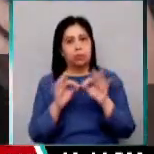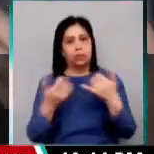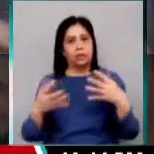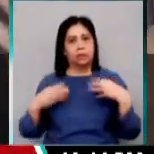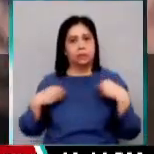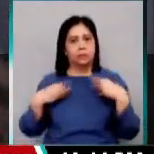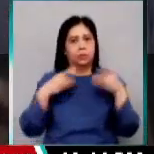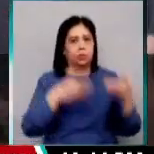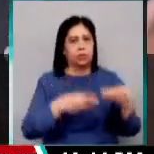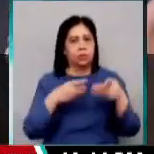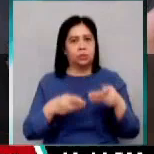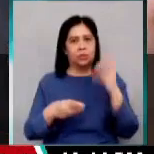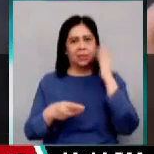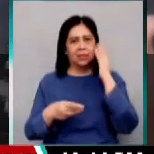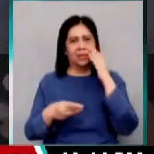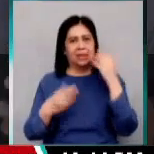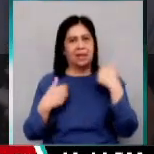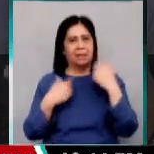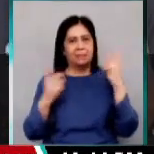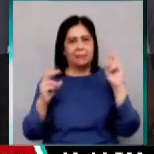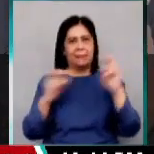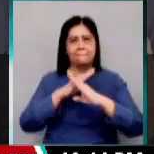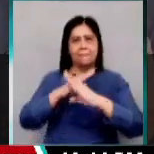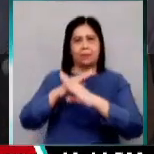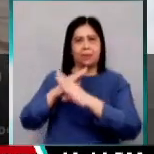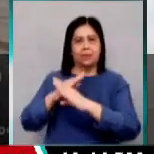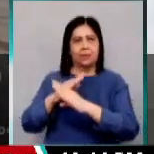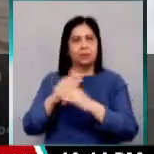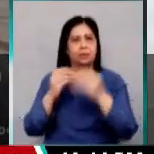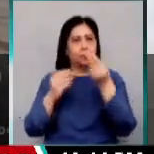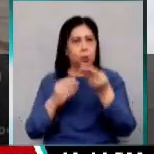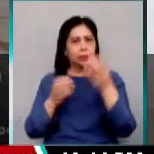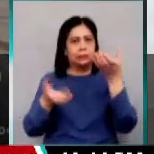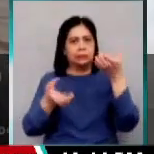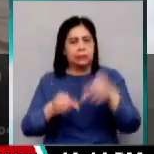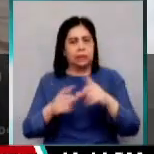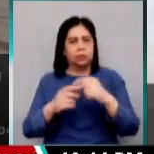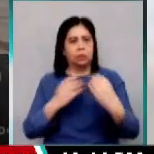mo na meron kang barrier. Minimal yung chances na mahawa ka.